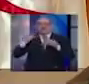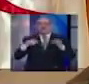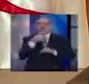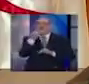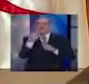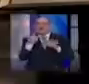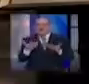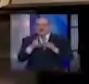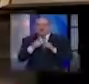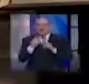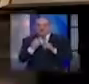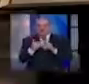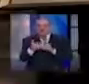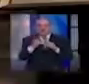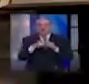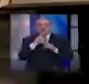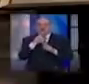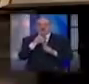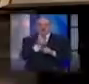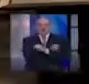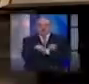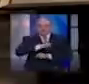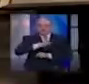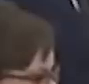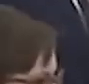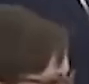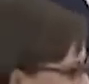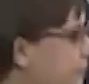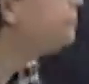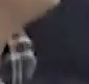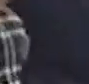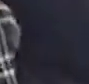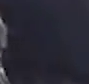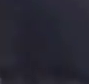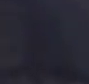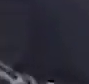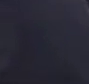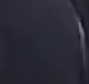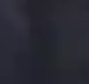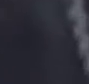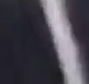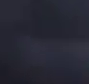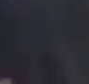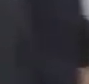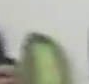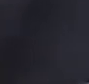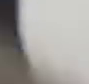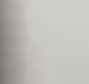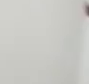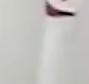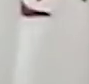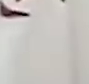الشعب. واش دخل خدعت الشعب؟ انت اللي حطيتها حكومة فاشلة. لازم تنحيها؟ وكونتخيغ راك خدعت الشعب باسكو